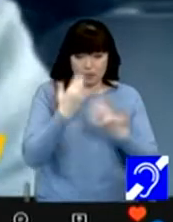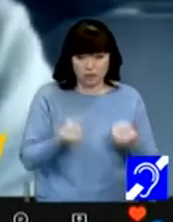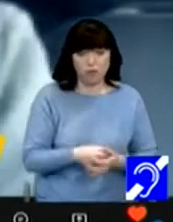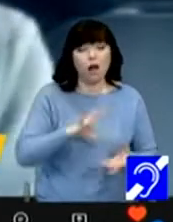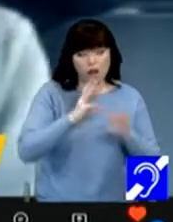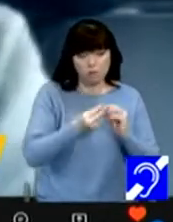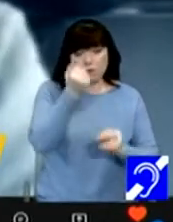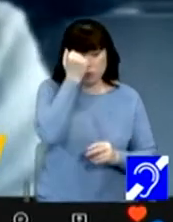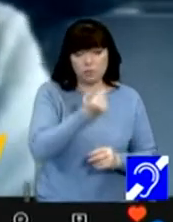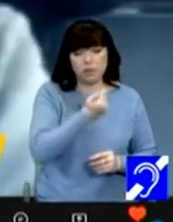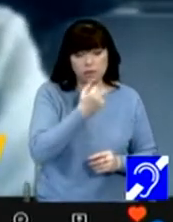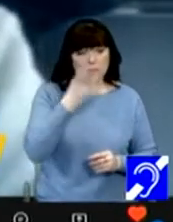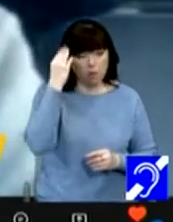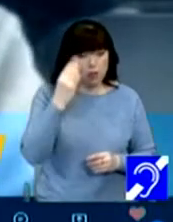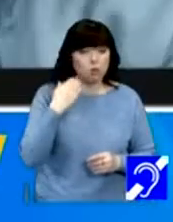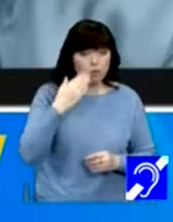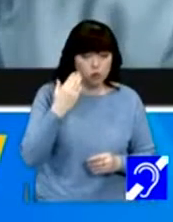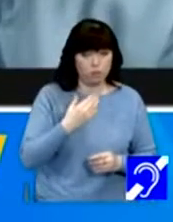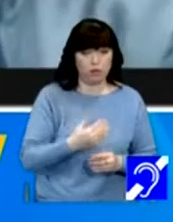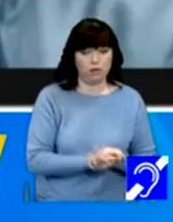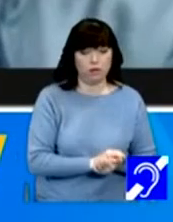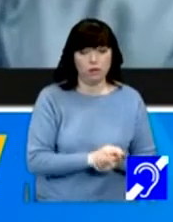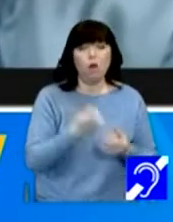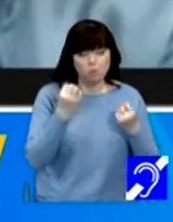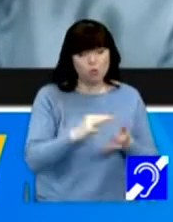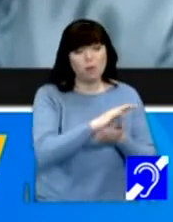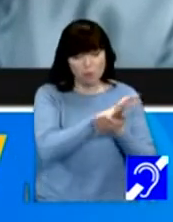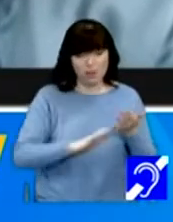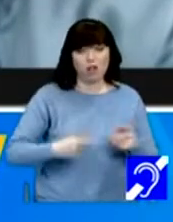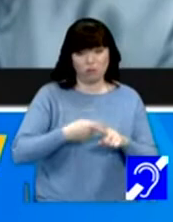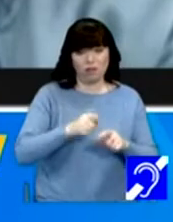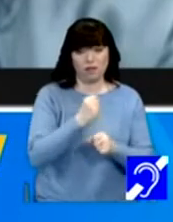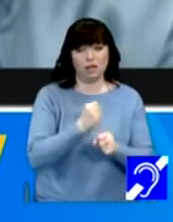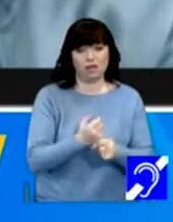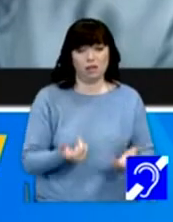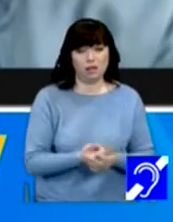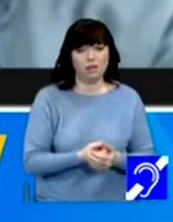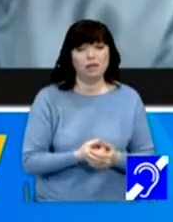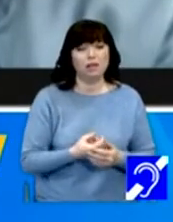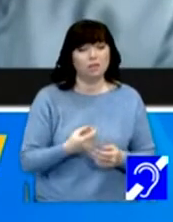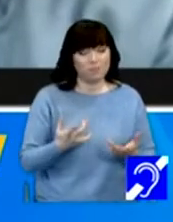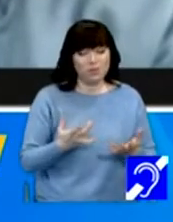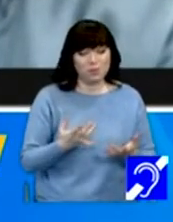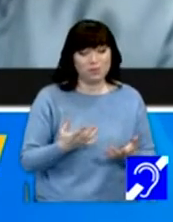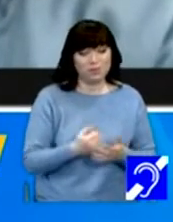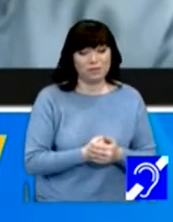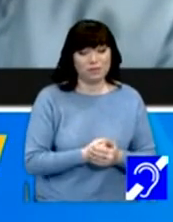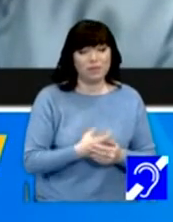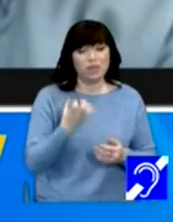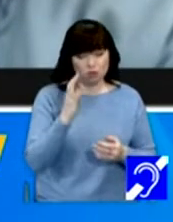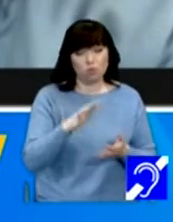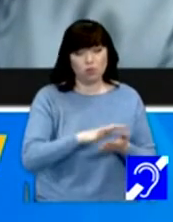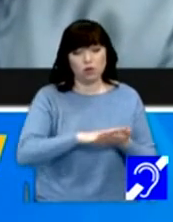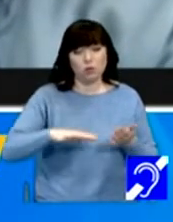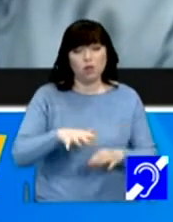Румынии за все, что вы делаете. Это очень важно. Просто продолжайте это делать. Это, к сожалению, будет не очень быстрая история. Она будет